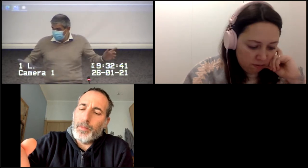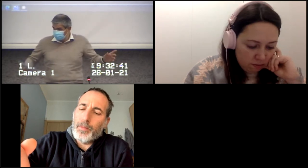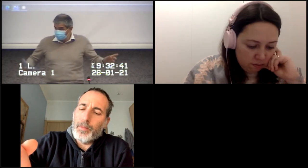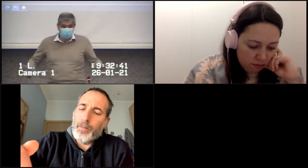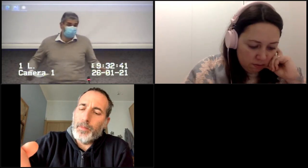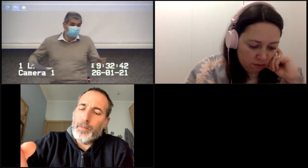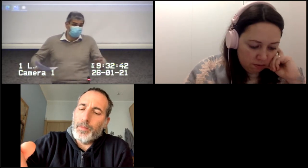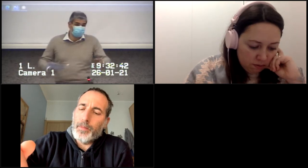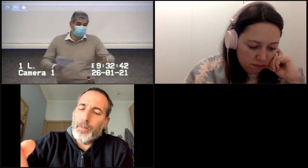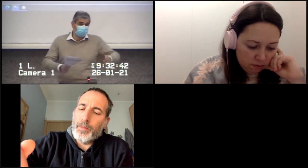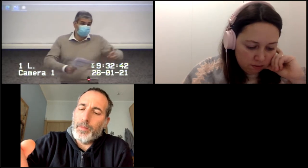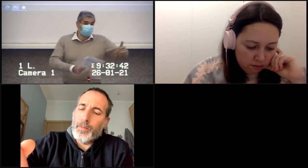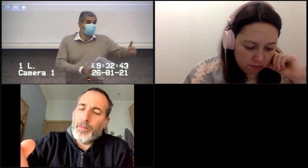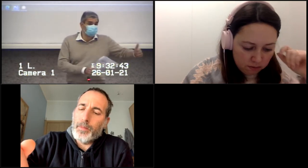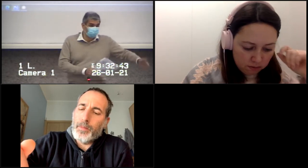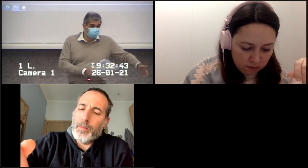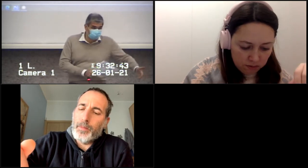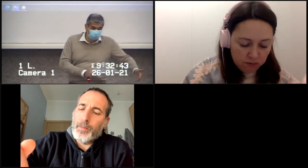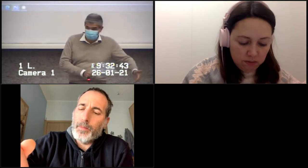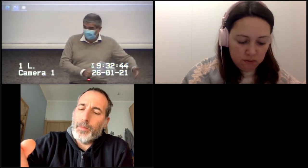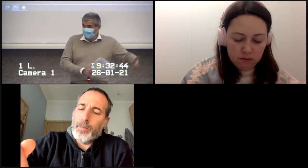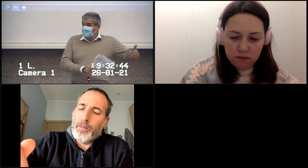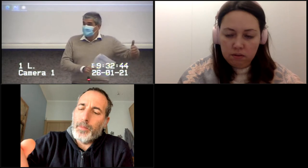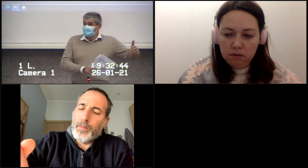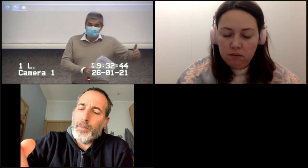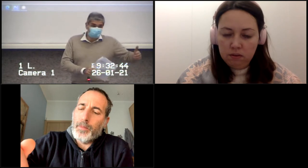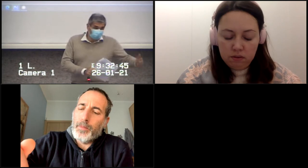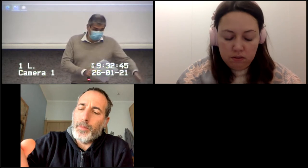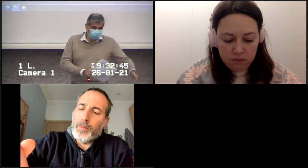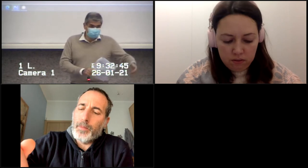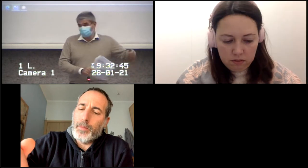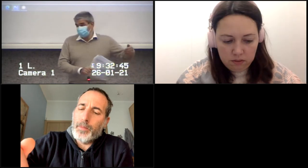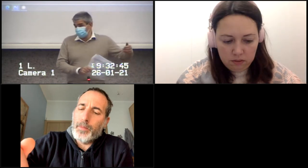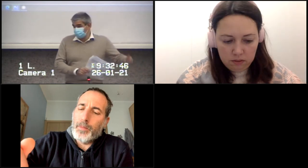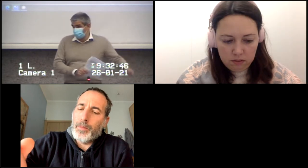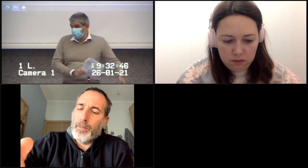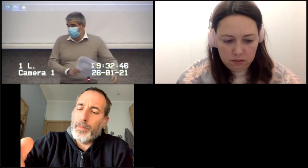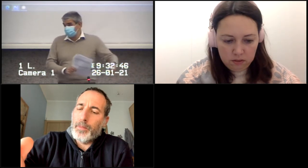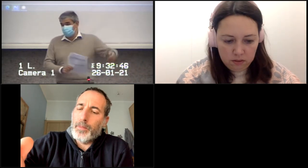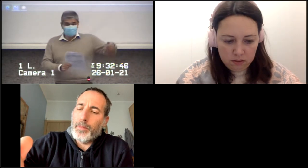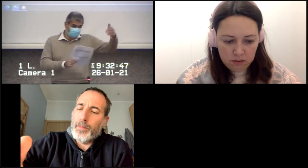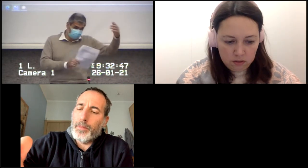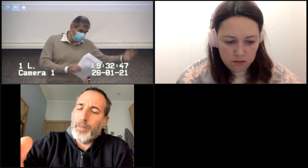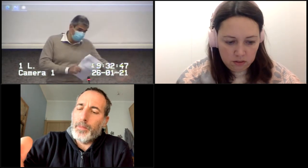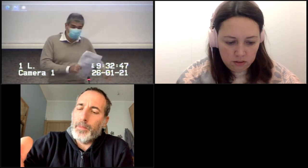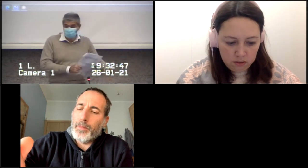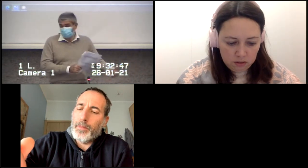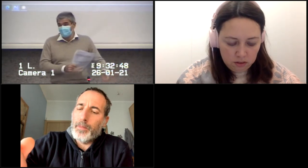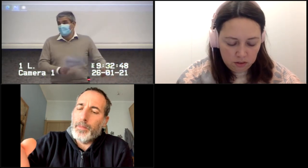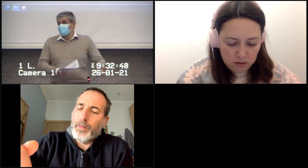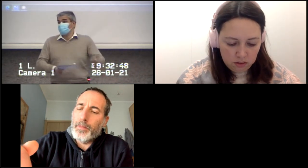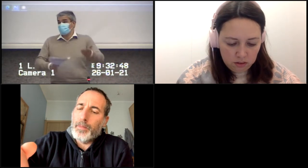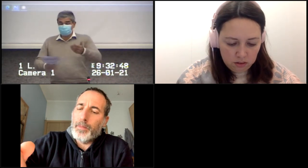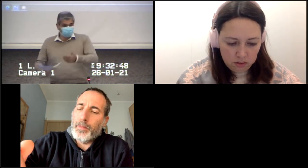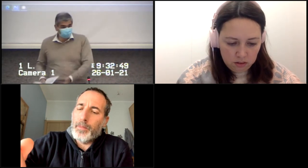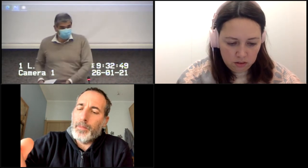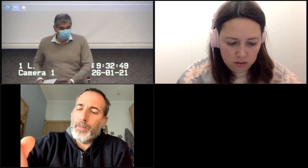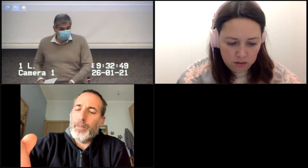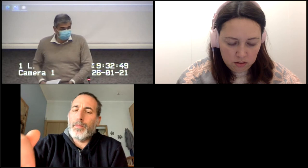realtà territoriale, perché le tecniche di costruzione degli anni 40, degli anni 50, quelle prima ancora più,